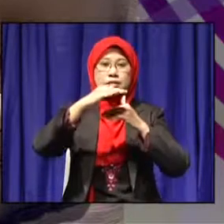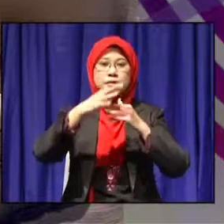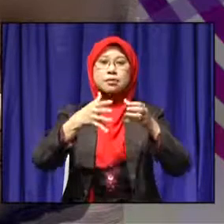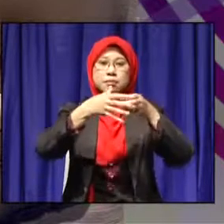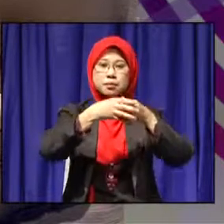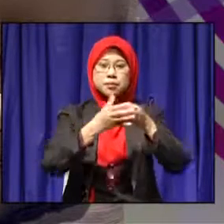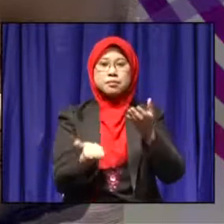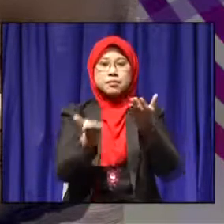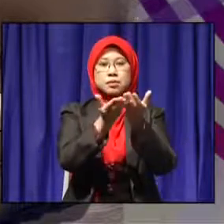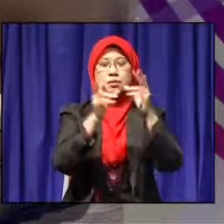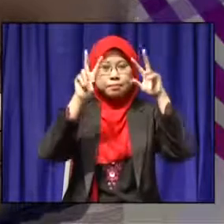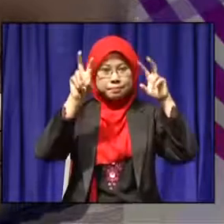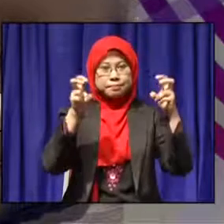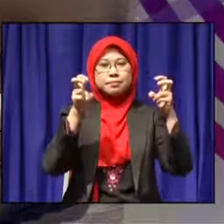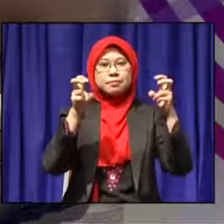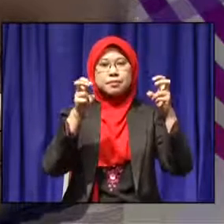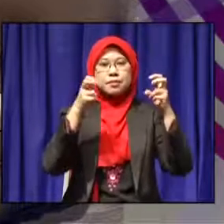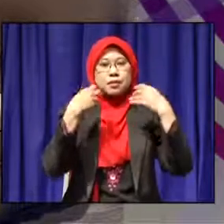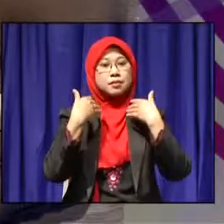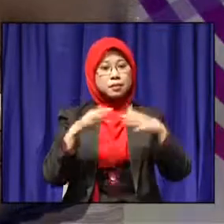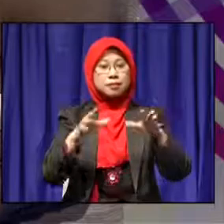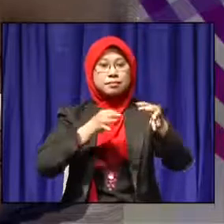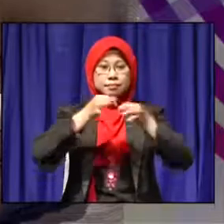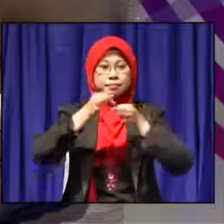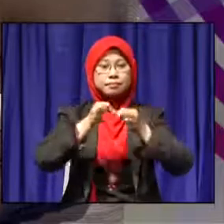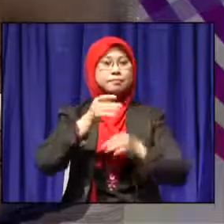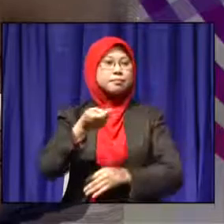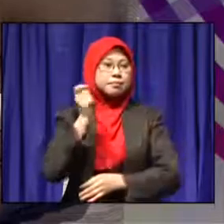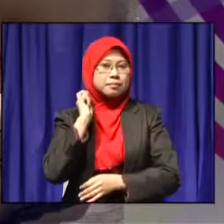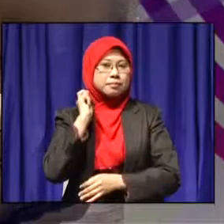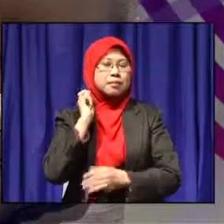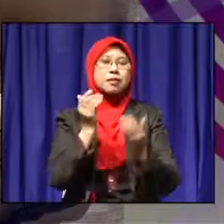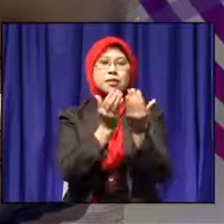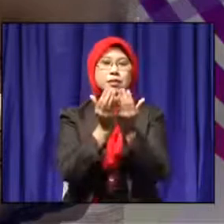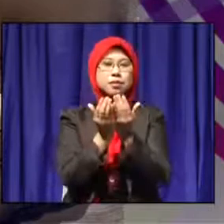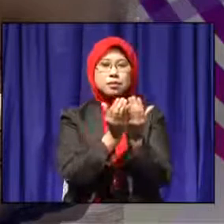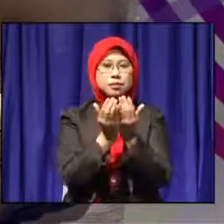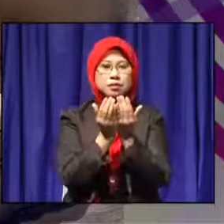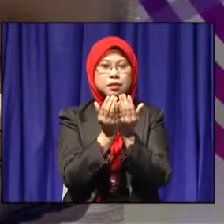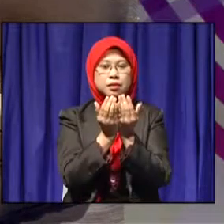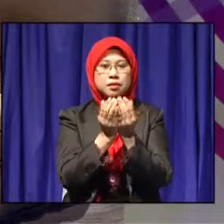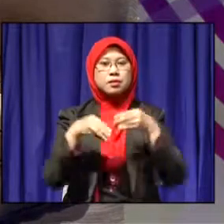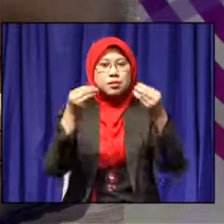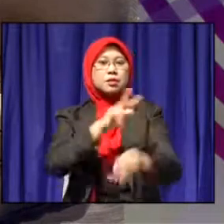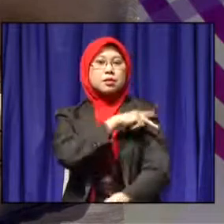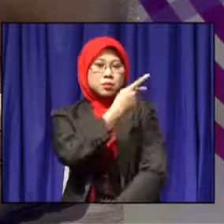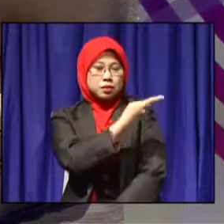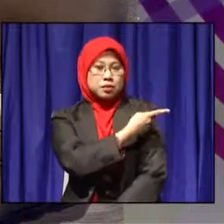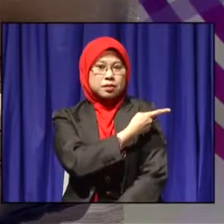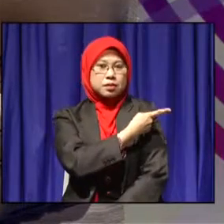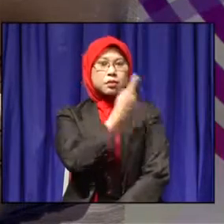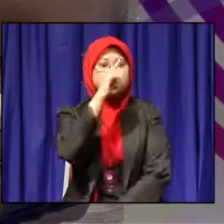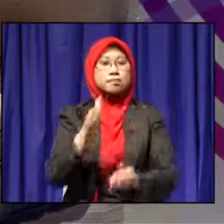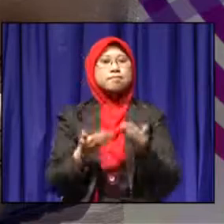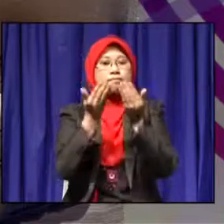penawaran PKS mata pelajaran yang telah kita Terangkan tadi pihak sekolah diberi otonomi sepenuhnya dalam